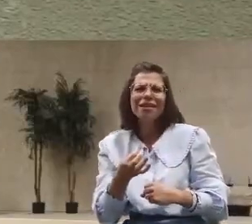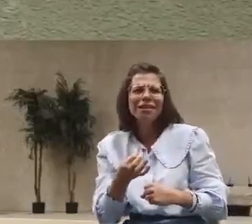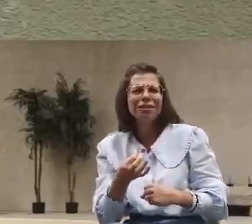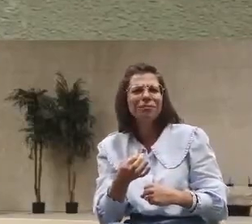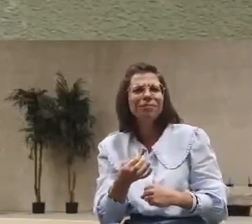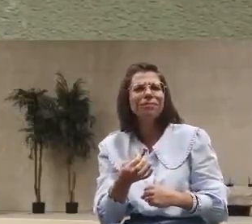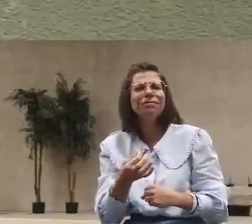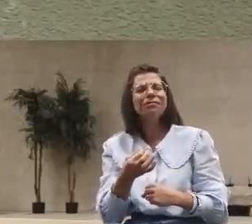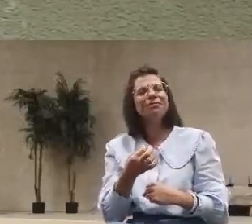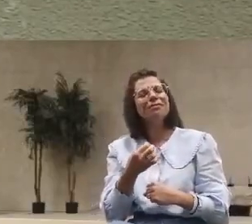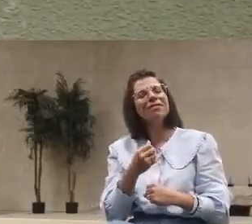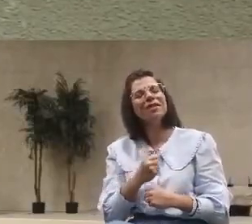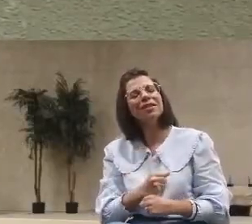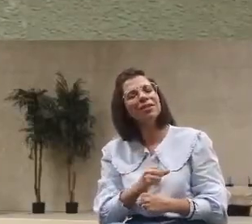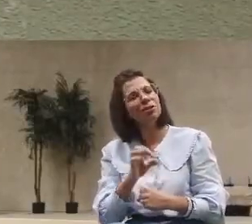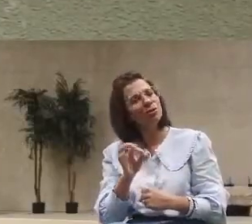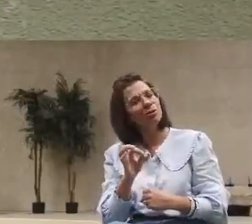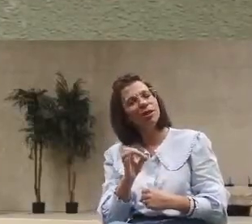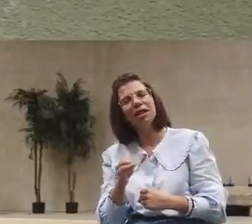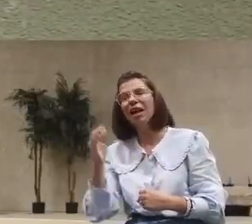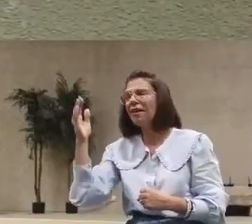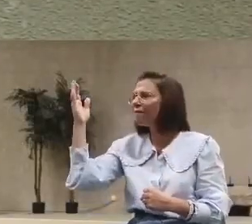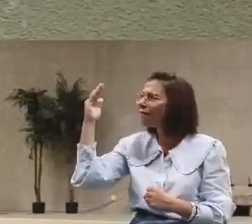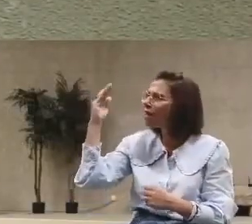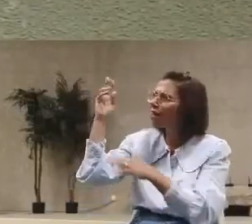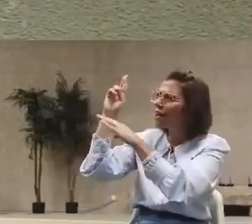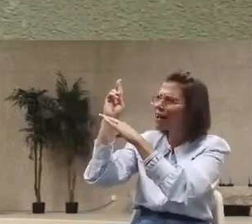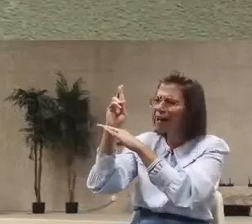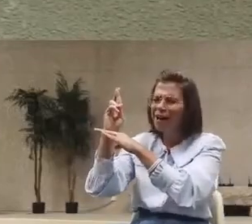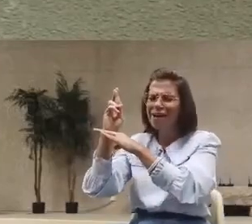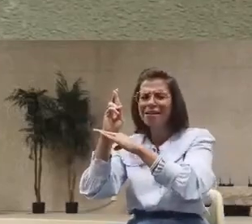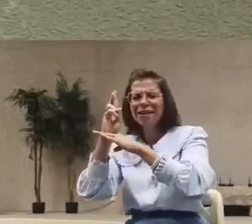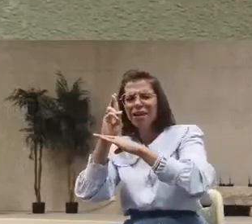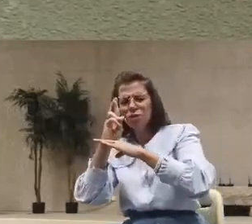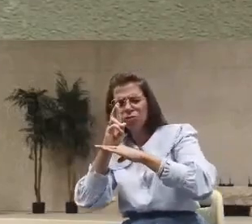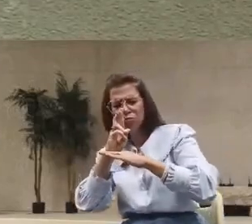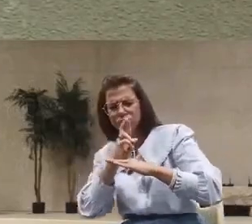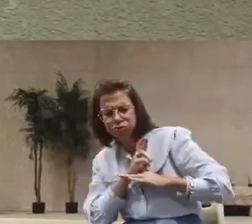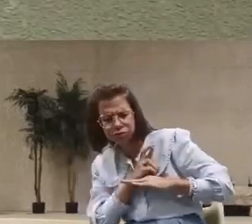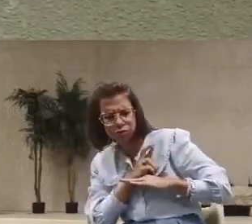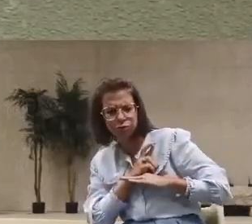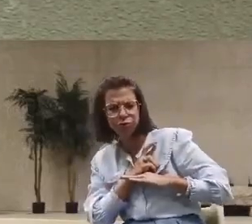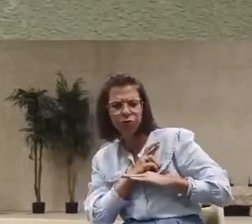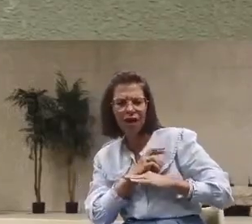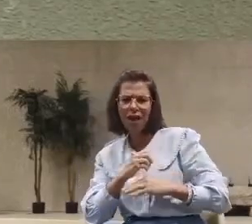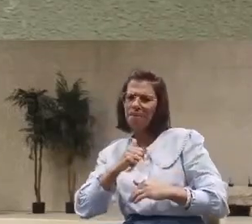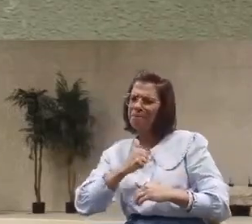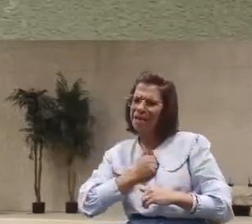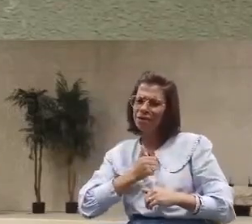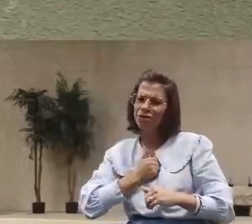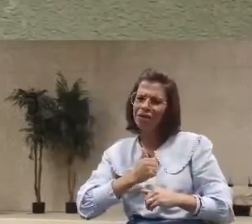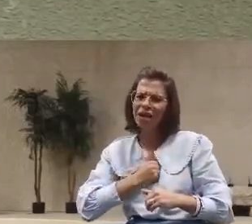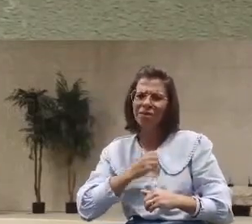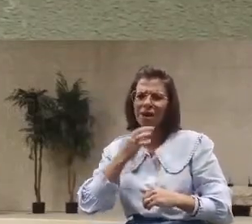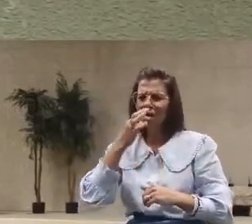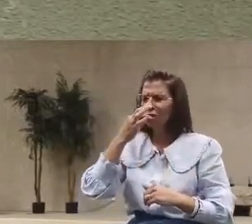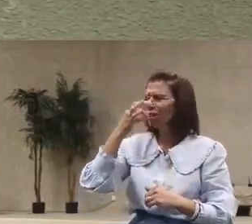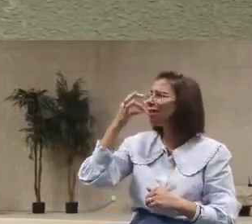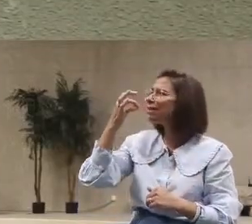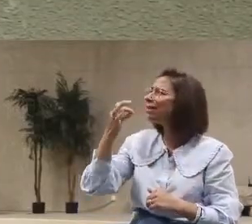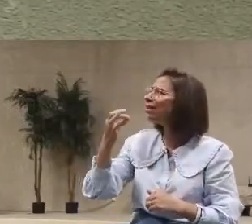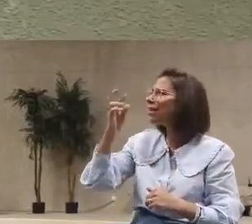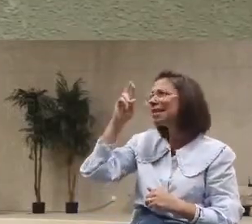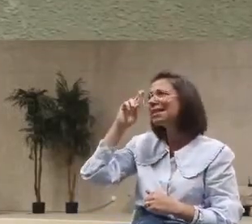au Seigneur d'établir son règne oh établir son autorité dans ta vie et peut-être que tu